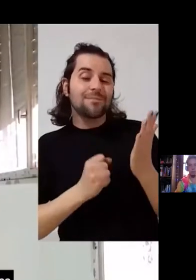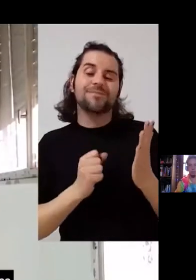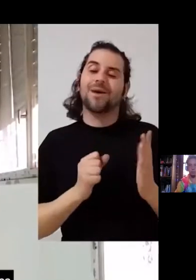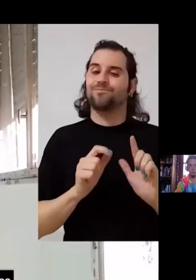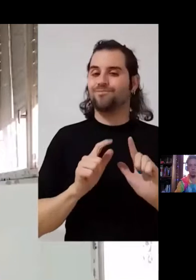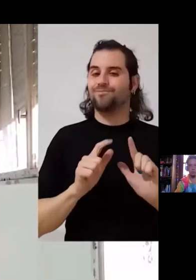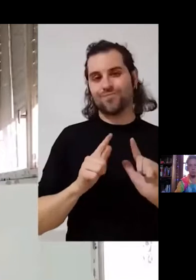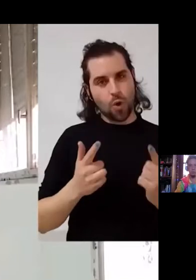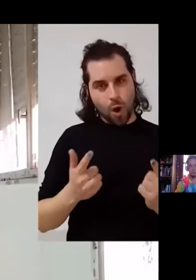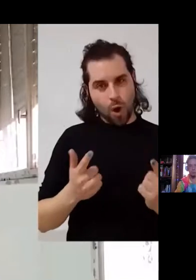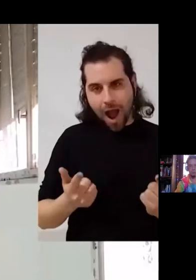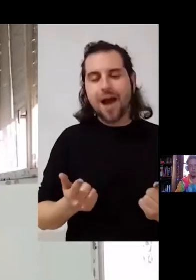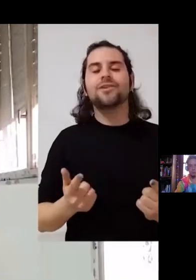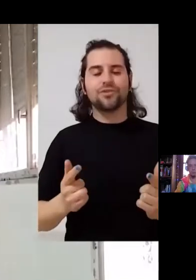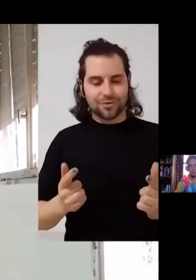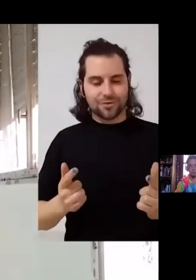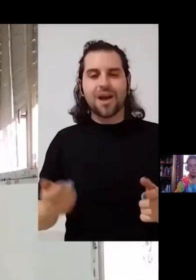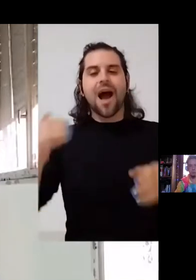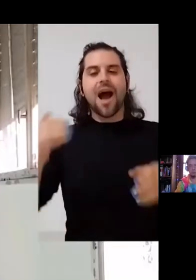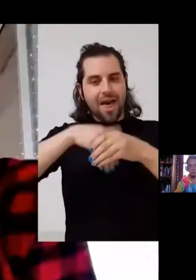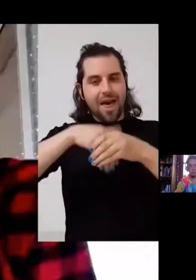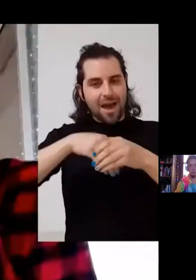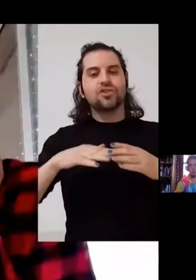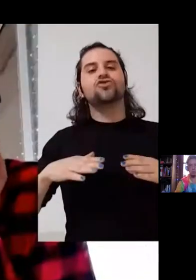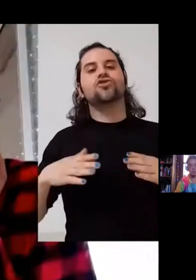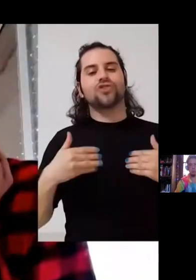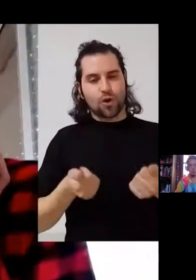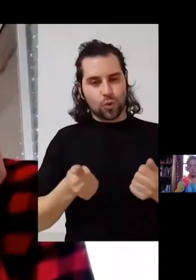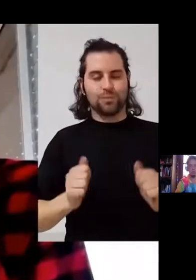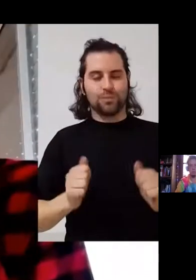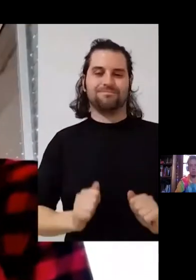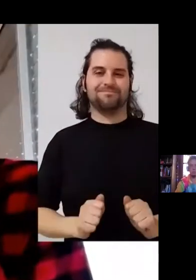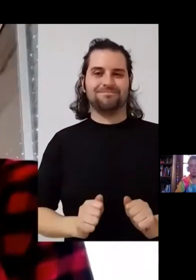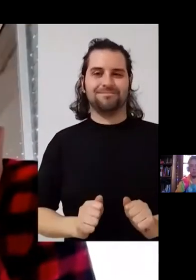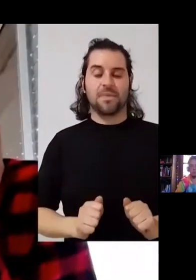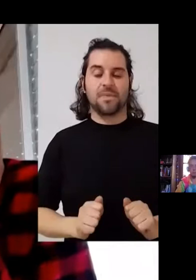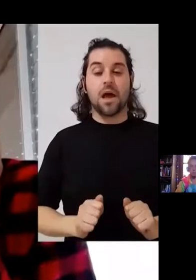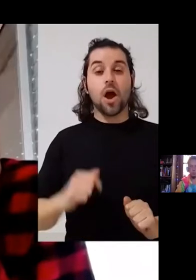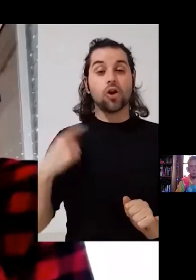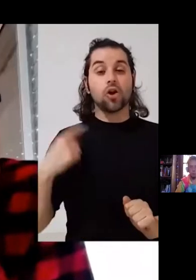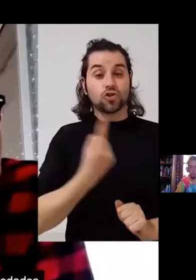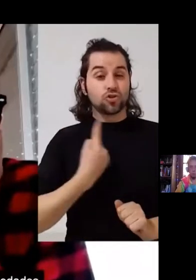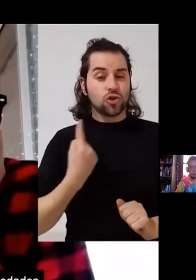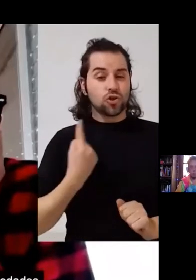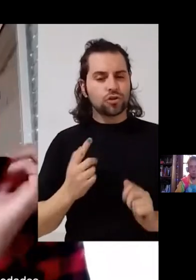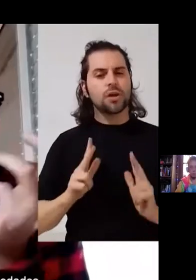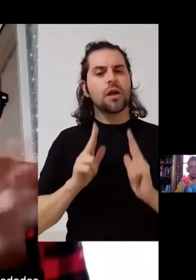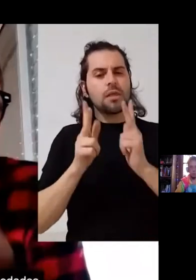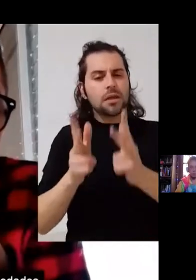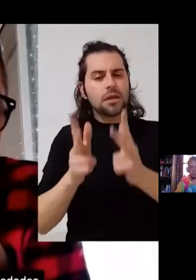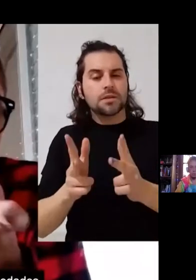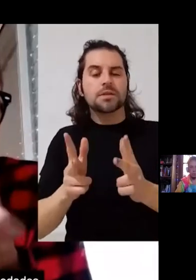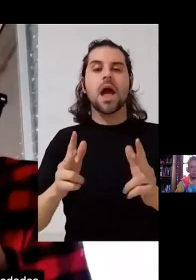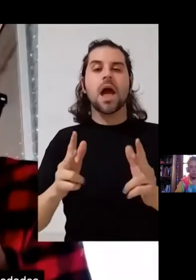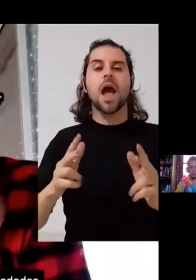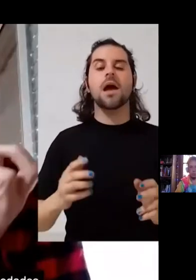sont limités se trouvent dans le domaine de ce qu'il implique. La santé pour l'Assemblée, nous comprenons, nous